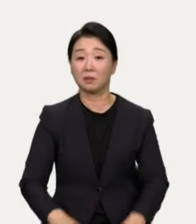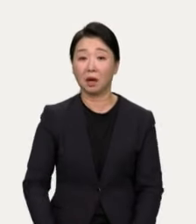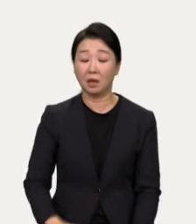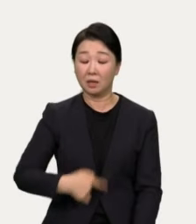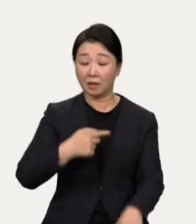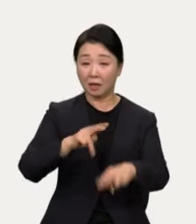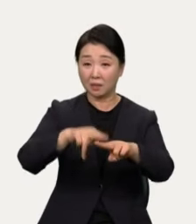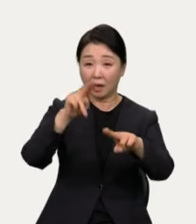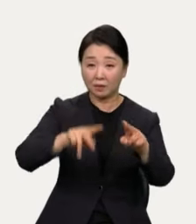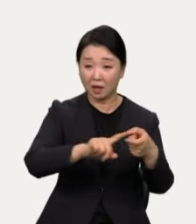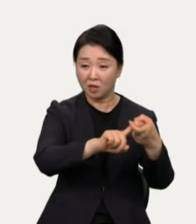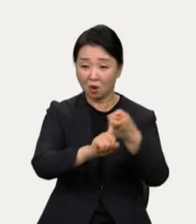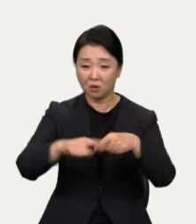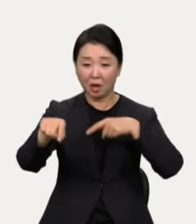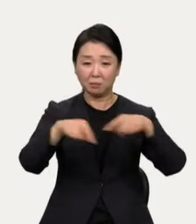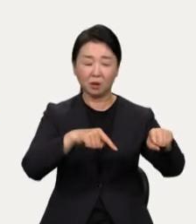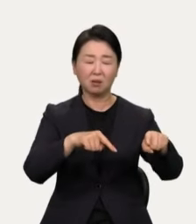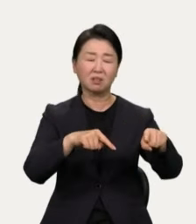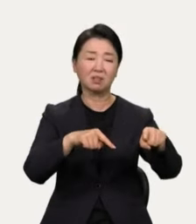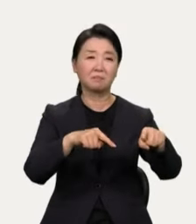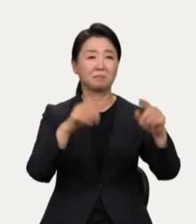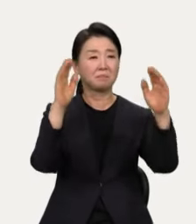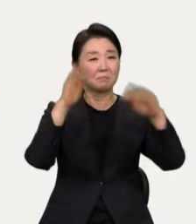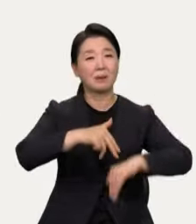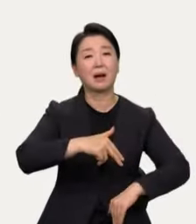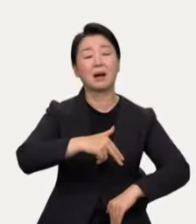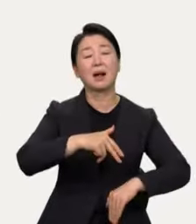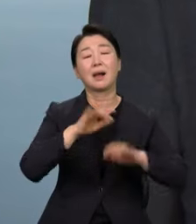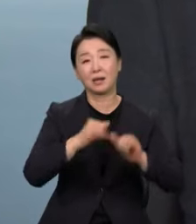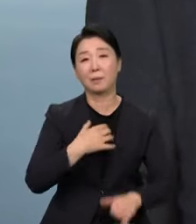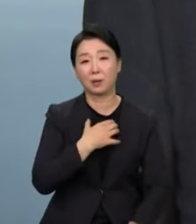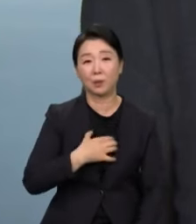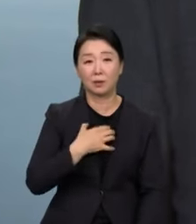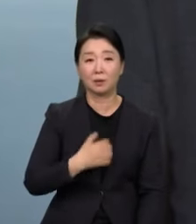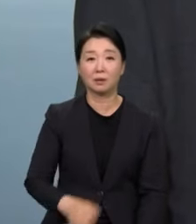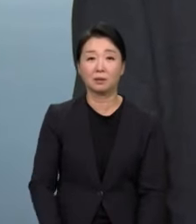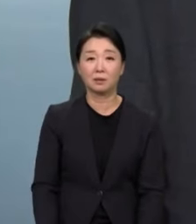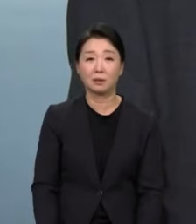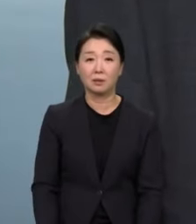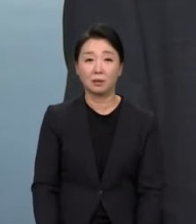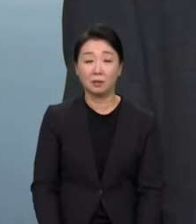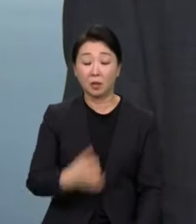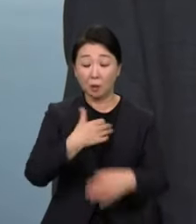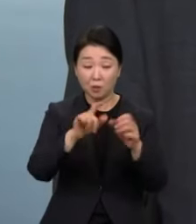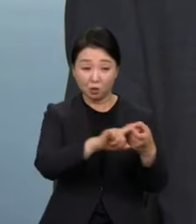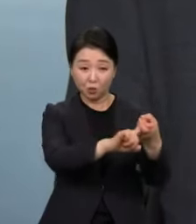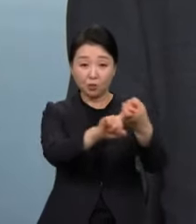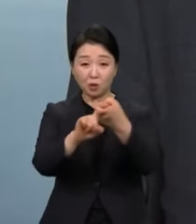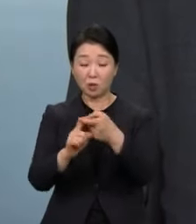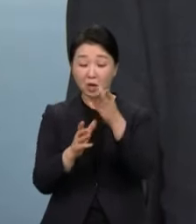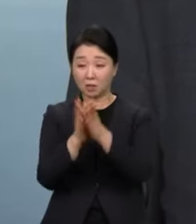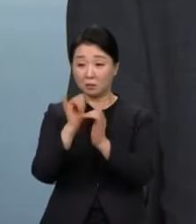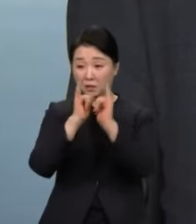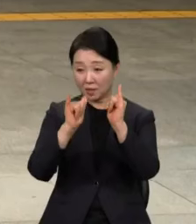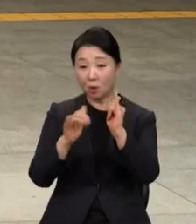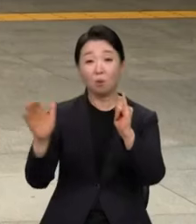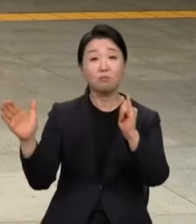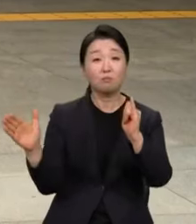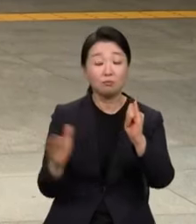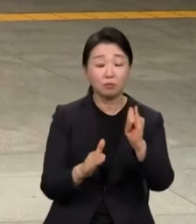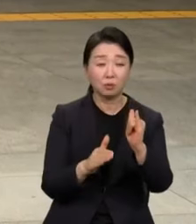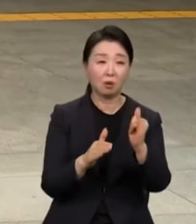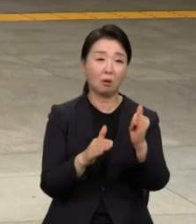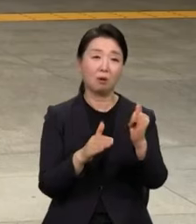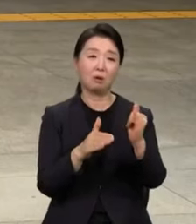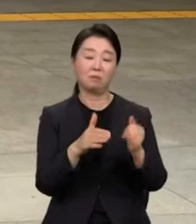사퇴로 연합정치 성과가 훼손되지 않기를 바란다고 덧붙였습니다. 앞서 더불어민주연합은 시민사회로부터 전 의원 등 4명의